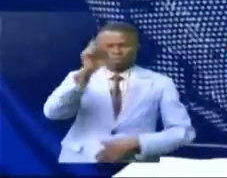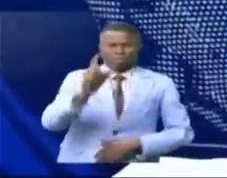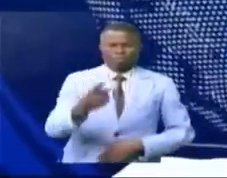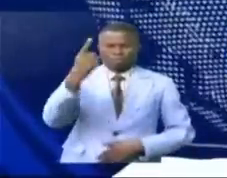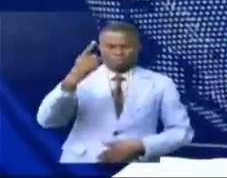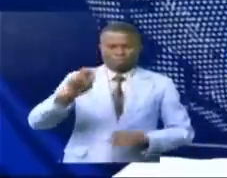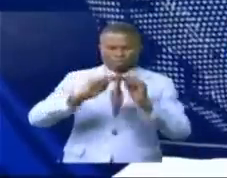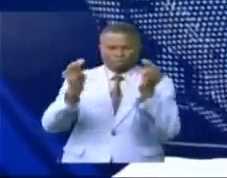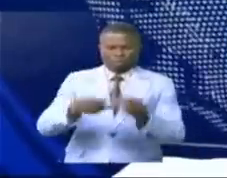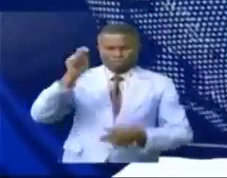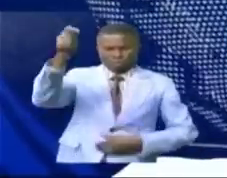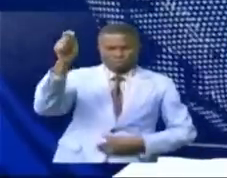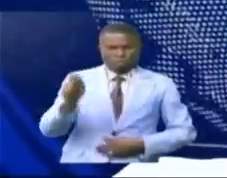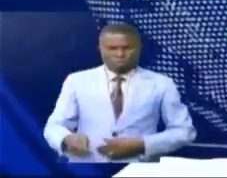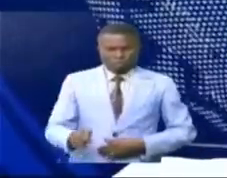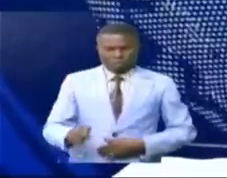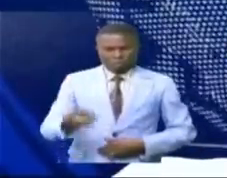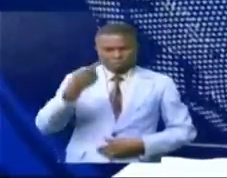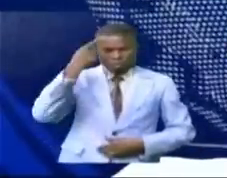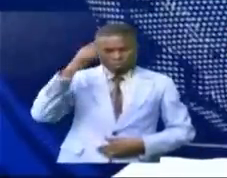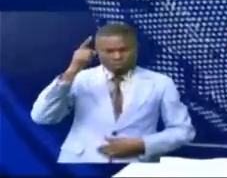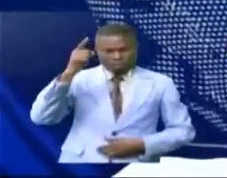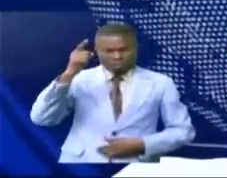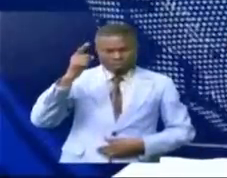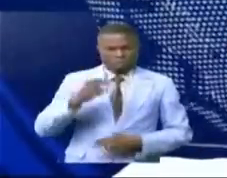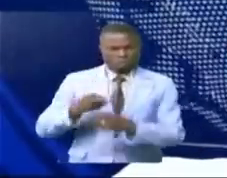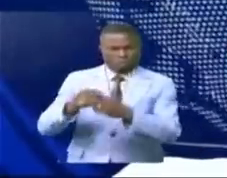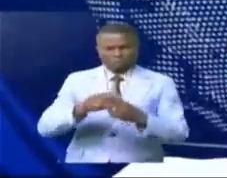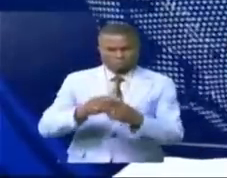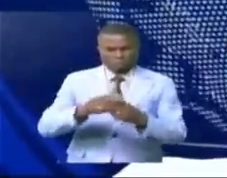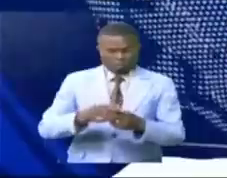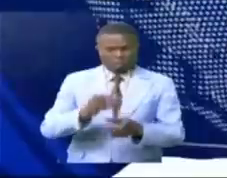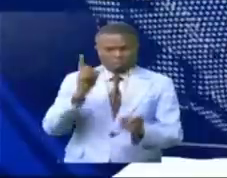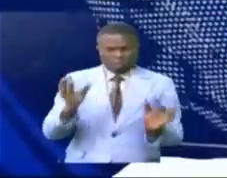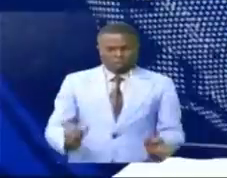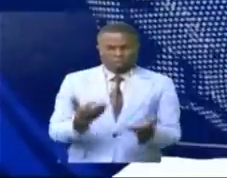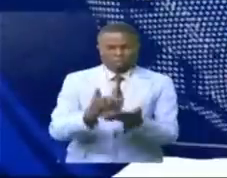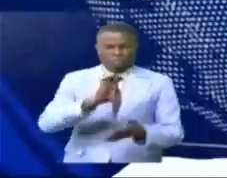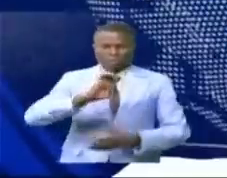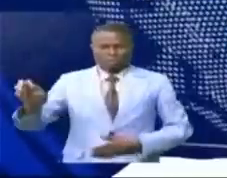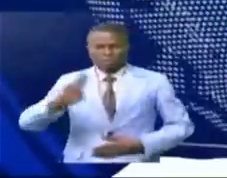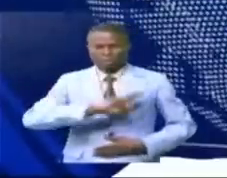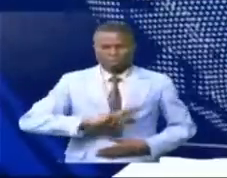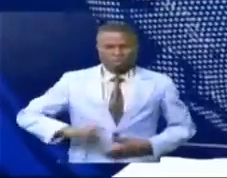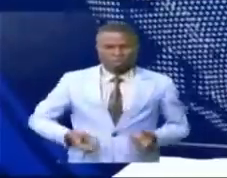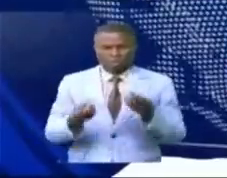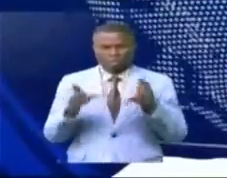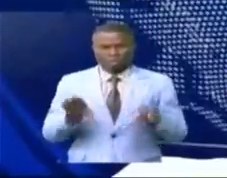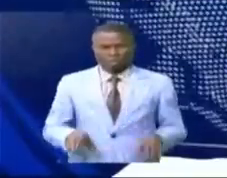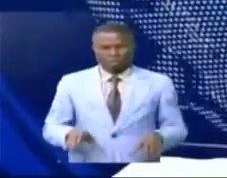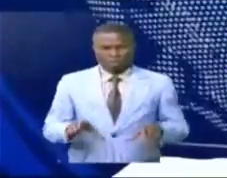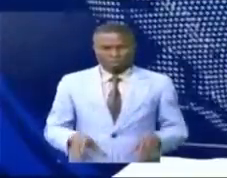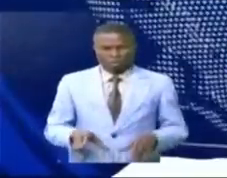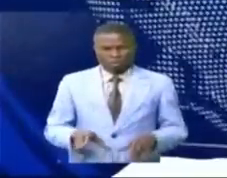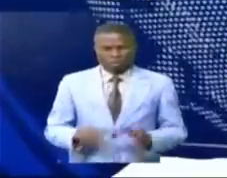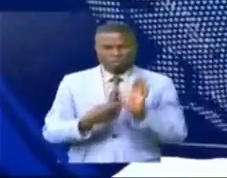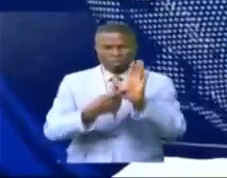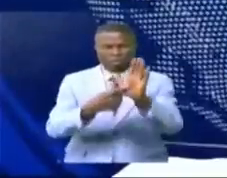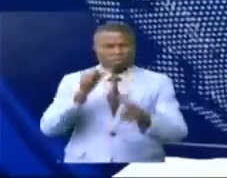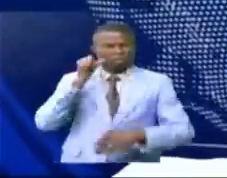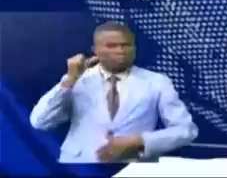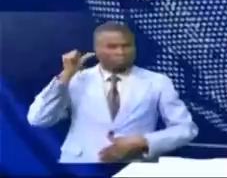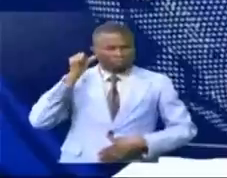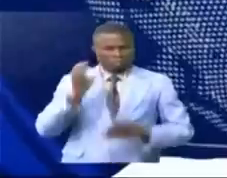31e brigade de phare d'essai pour la sécurité définitive à l'est de la République démocratique du Congo a été présenté hier